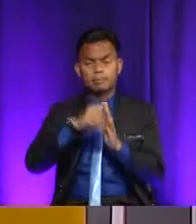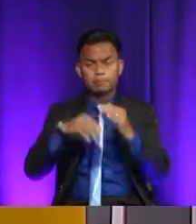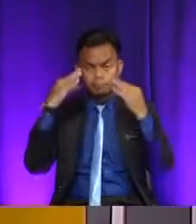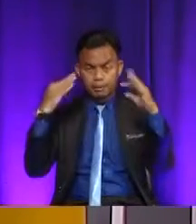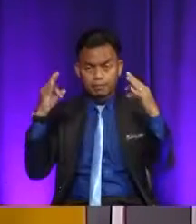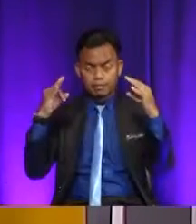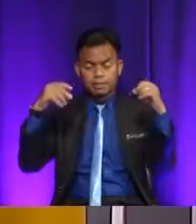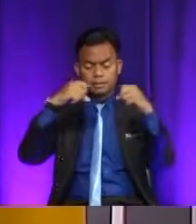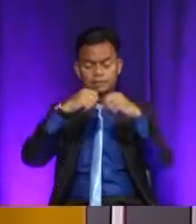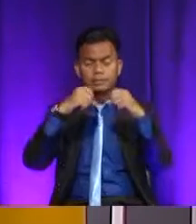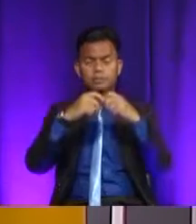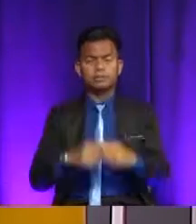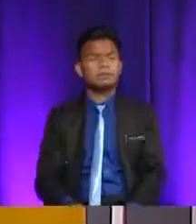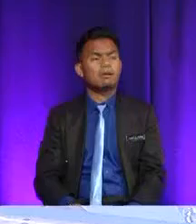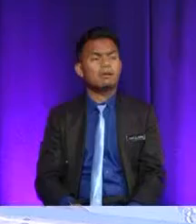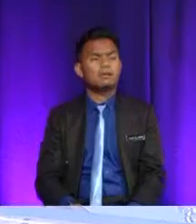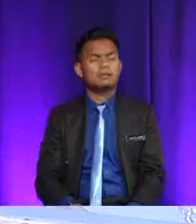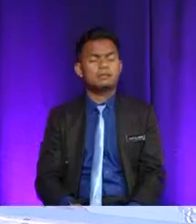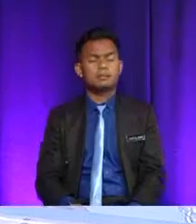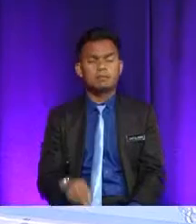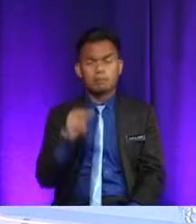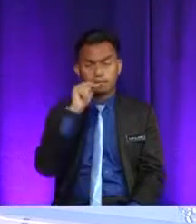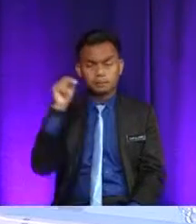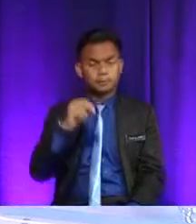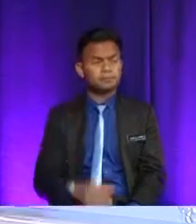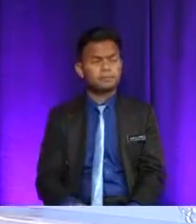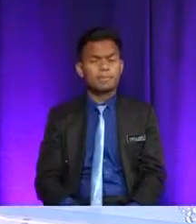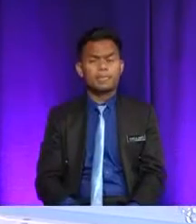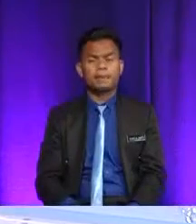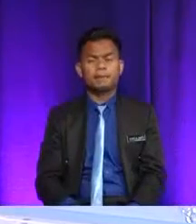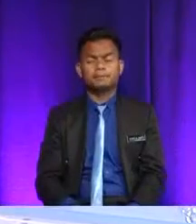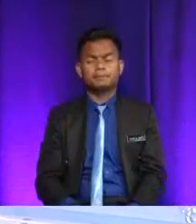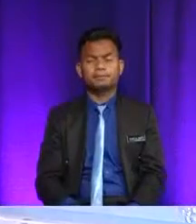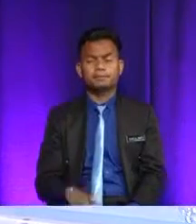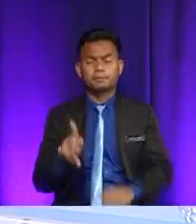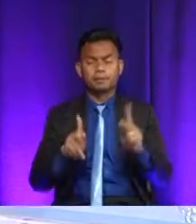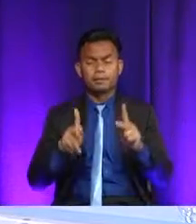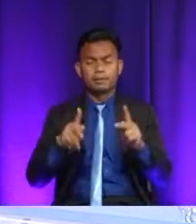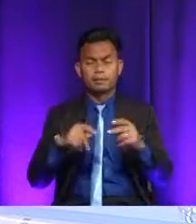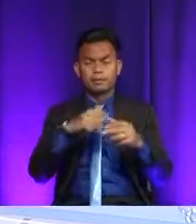ada tenaga genetik tak lagi kalau 100-100 kalau maaf kalau terlalu